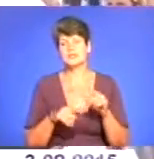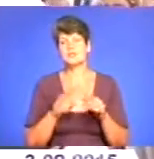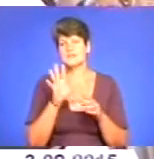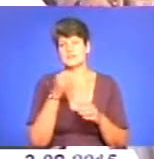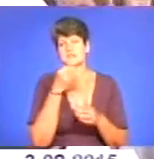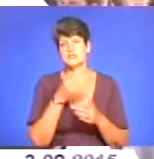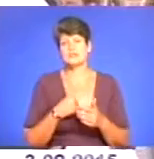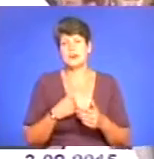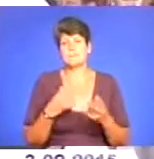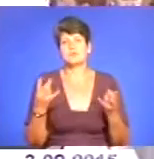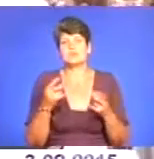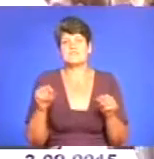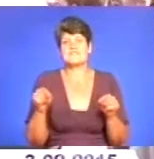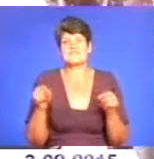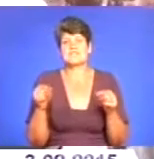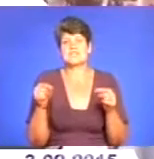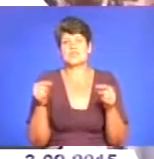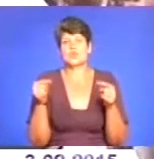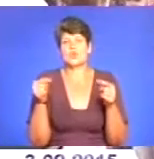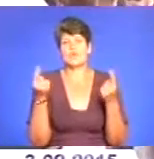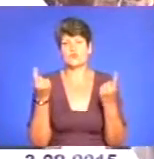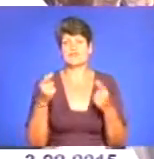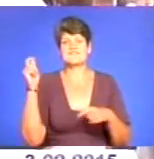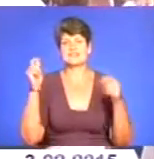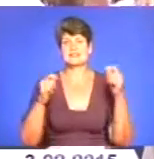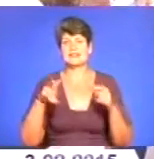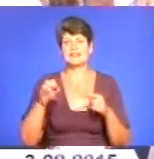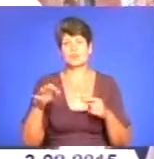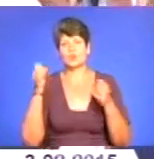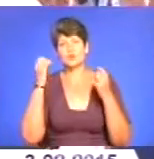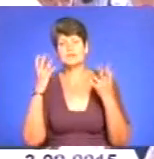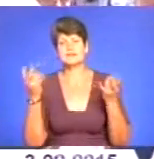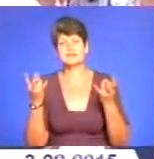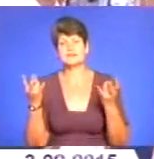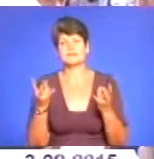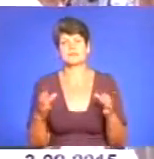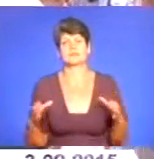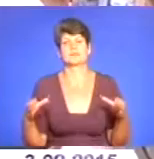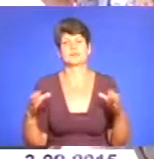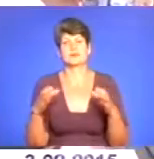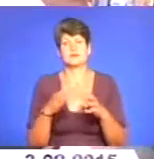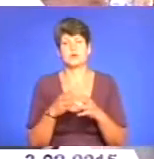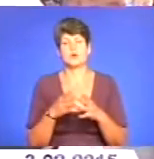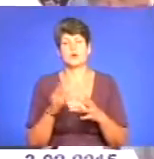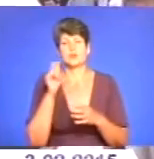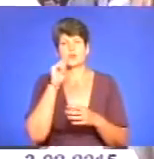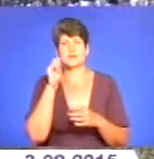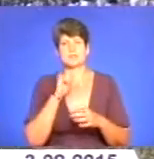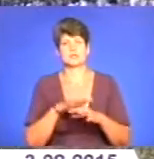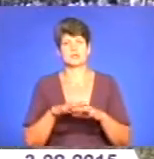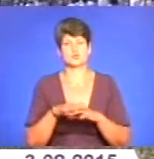нам потрібно відновлювати фестиваль лемківської культури як такий, який покликаний консолідувати і об'єднати українське